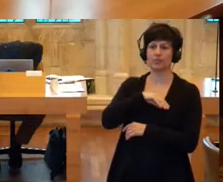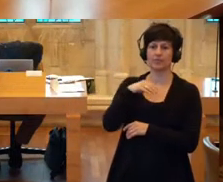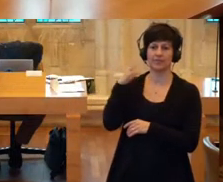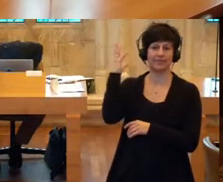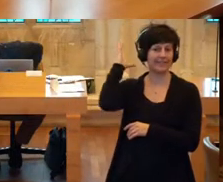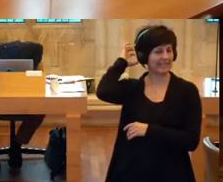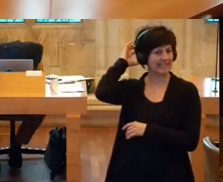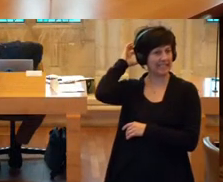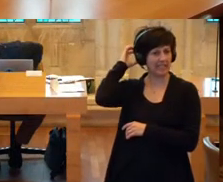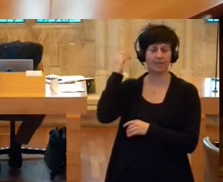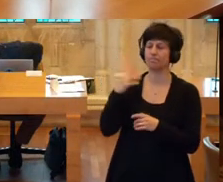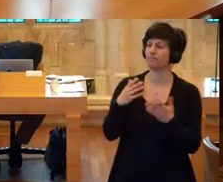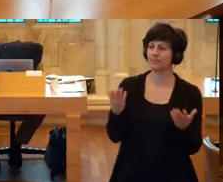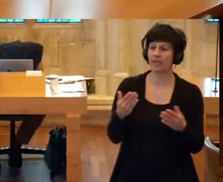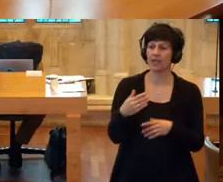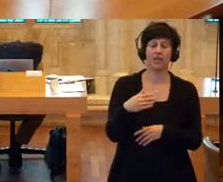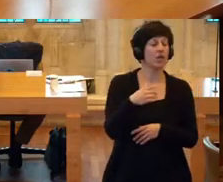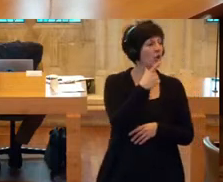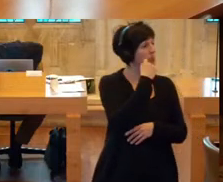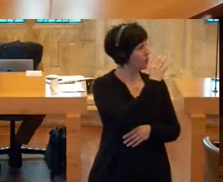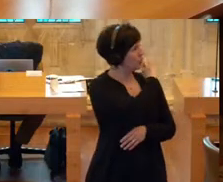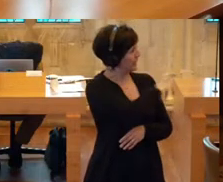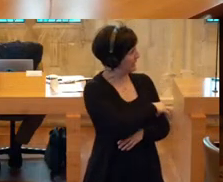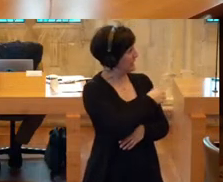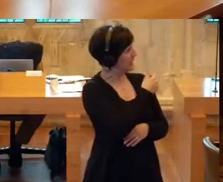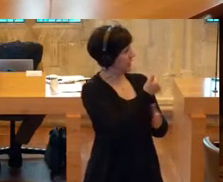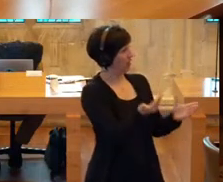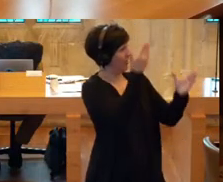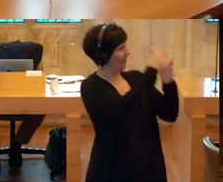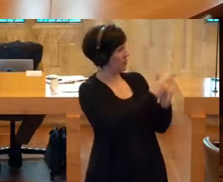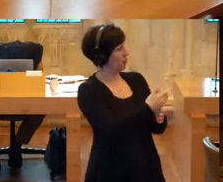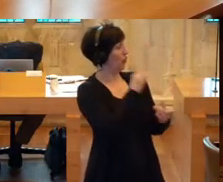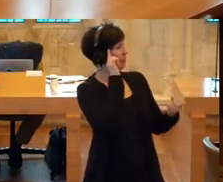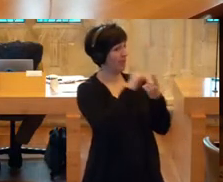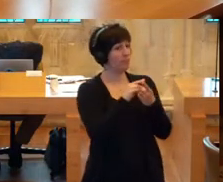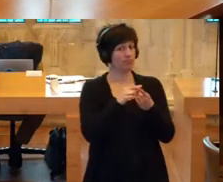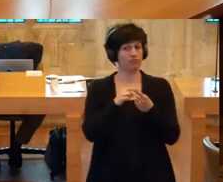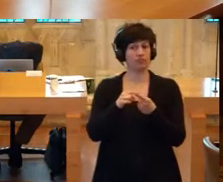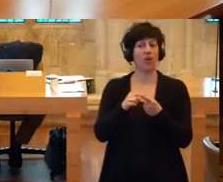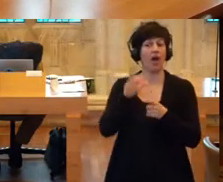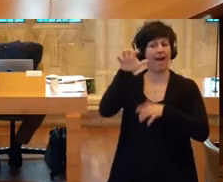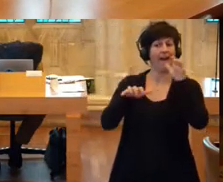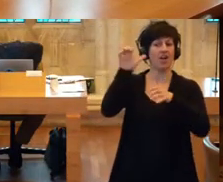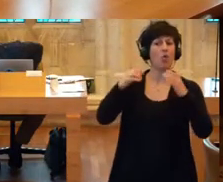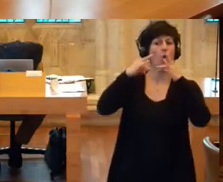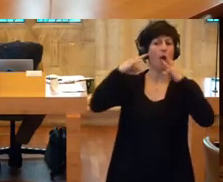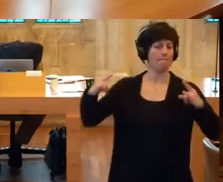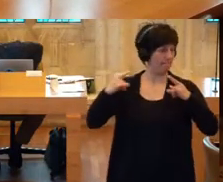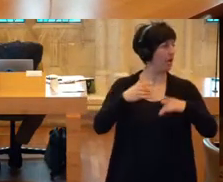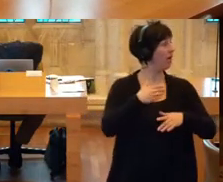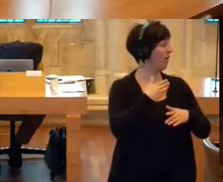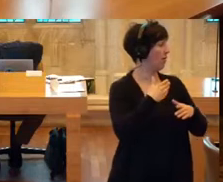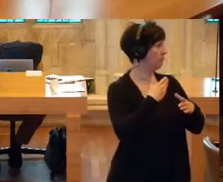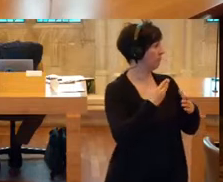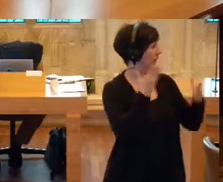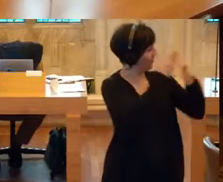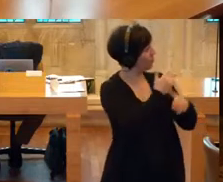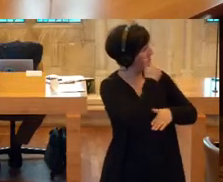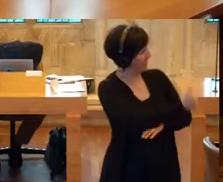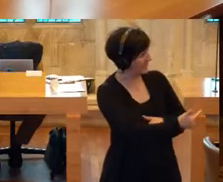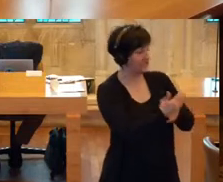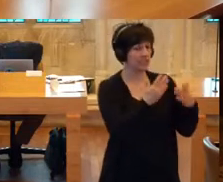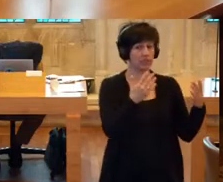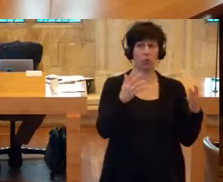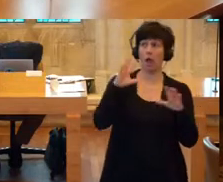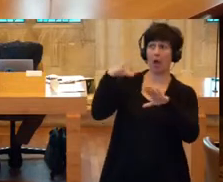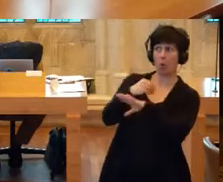Bonjour à tous. Merci Monsieur Guidi pour votre intervention sur la Crocamp. Et je vais vous rassurer tout de suite. Je ne sais pas quels sont les tarifs